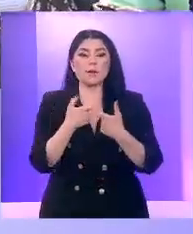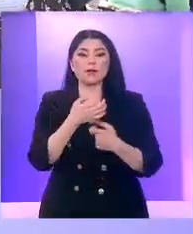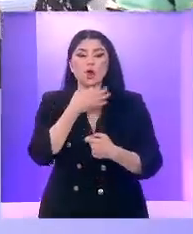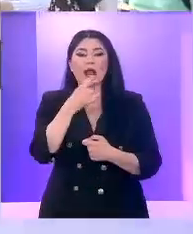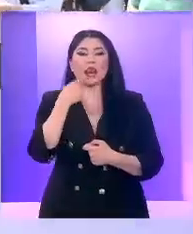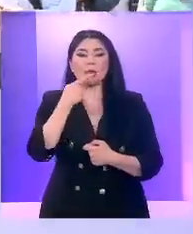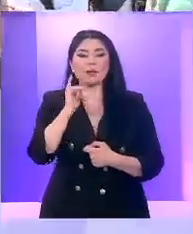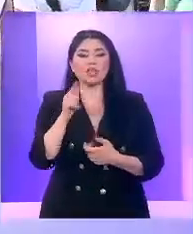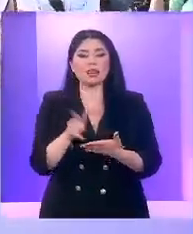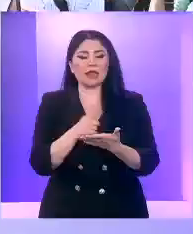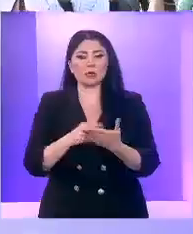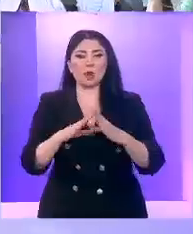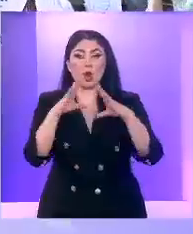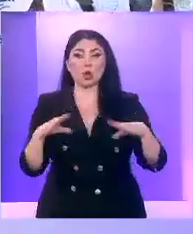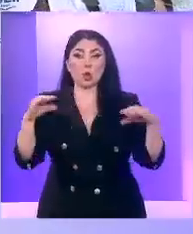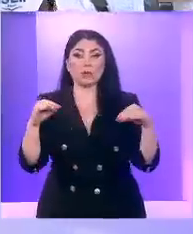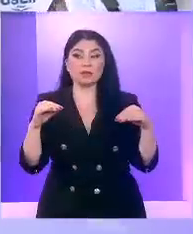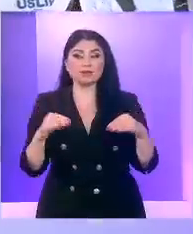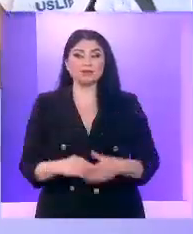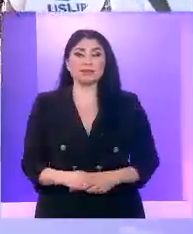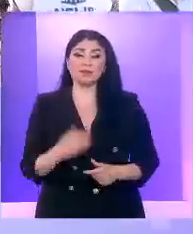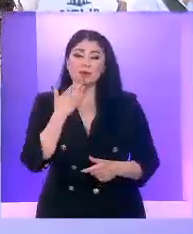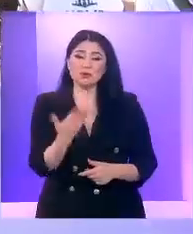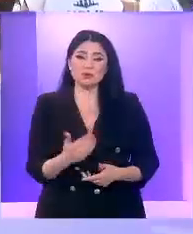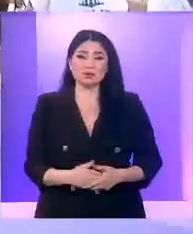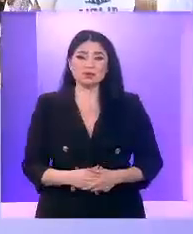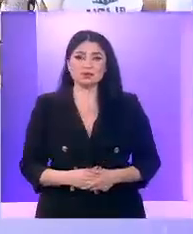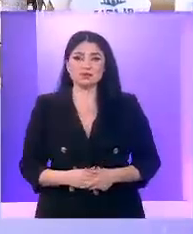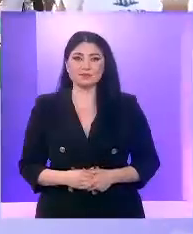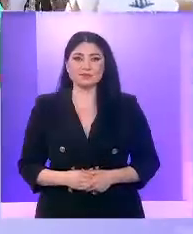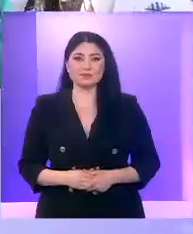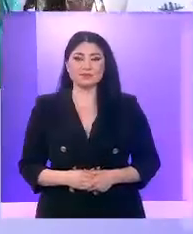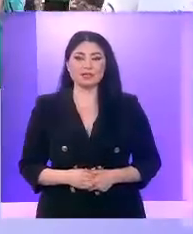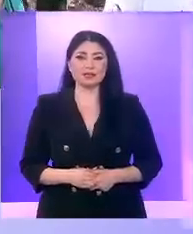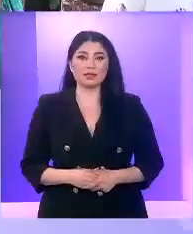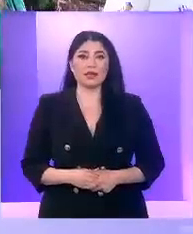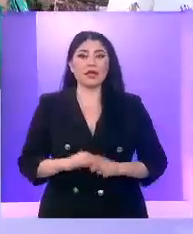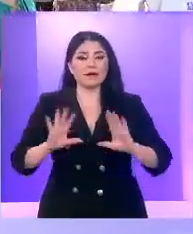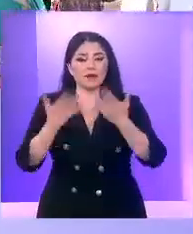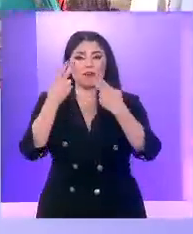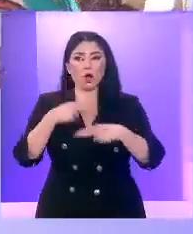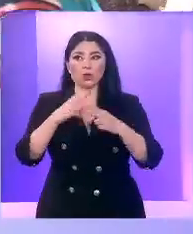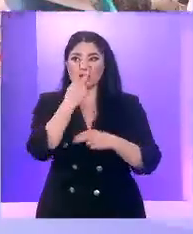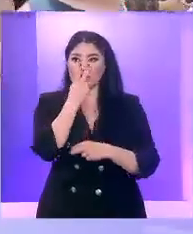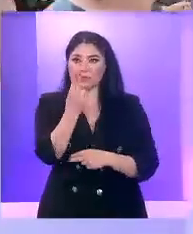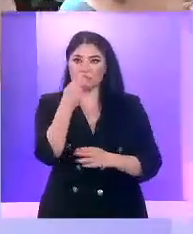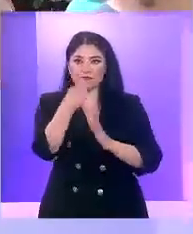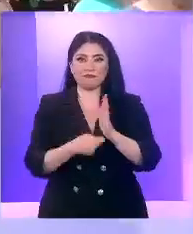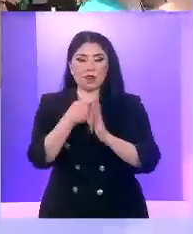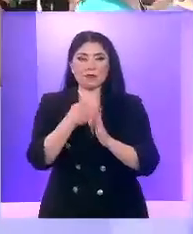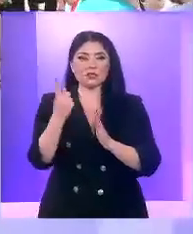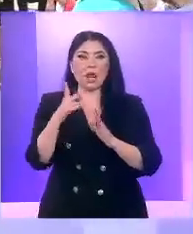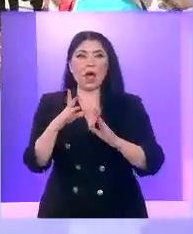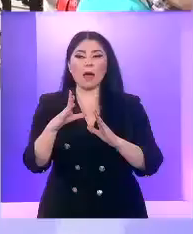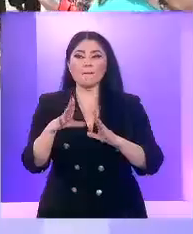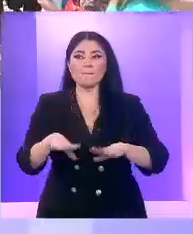orală la limba și literatura română. Georgiana, îți mulțumim și între timp greva continuă. Vedem imagini și de la